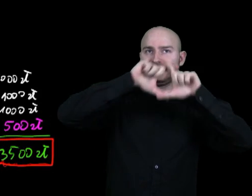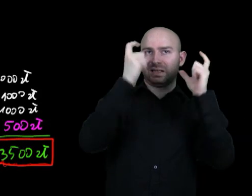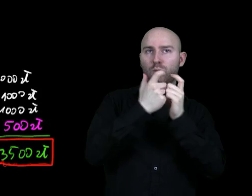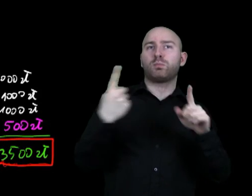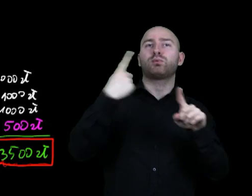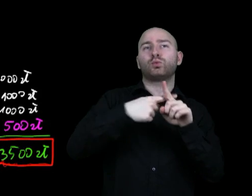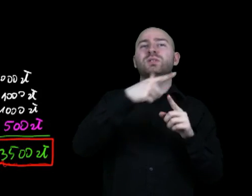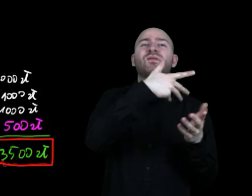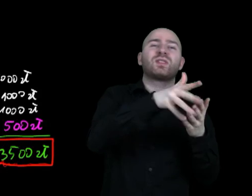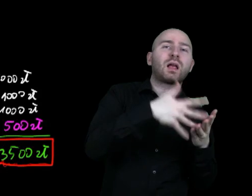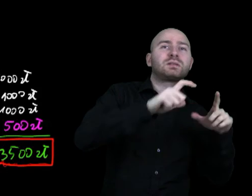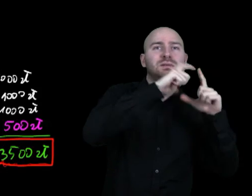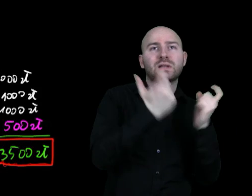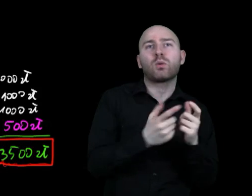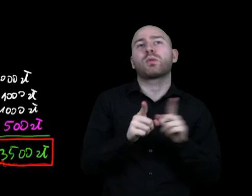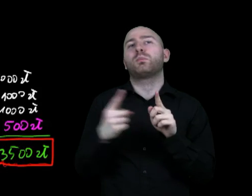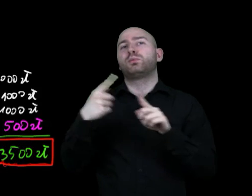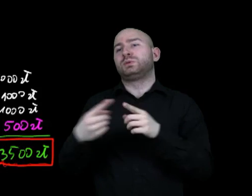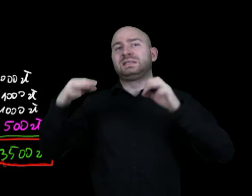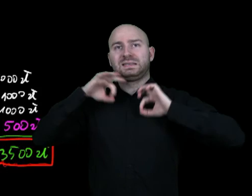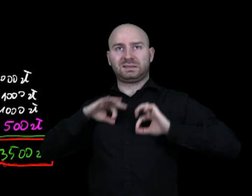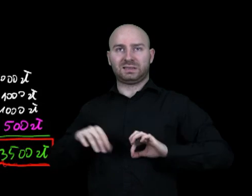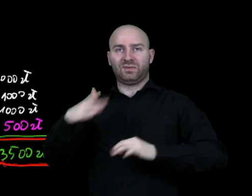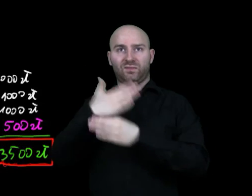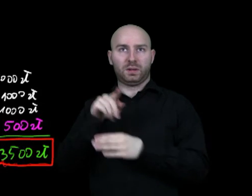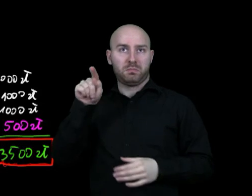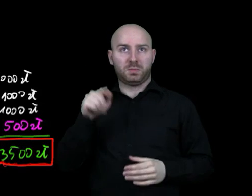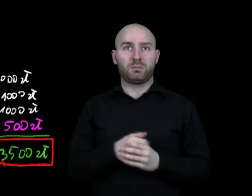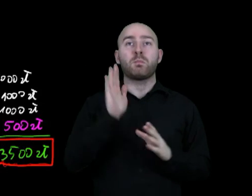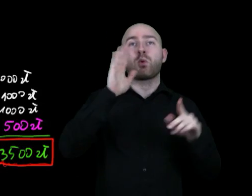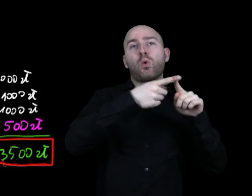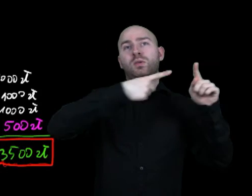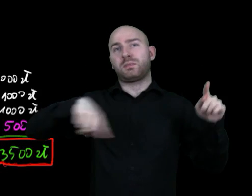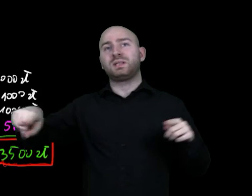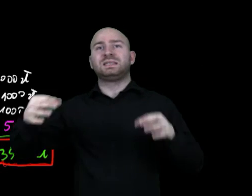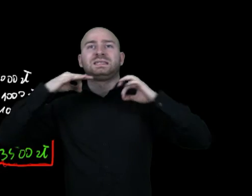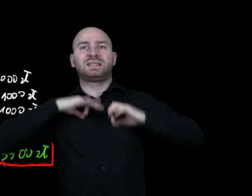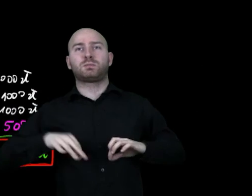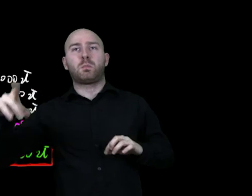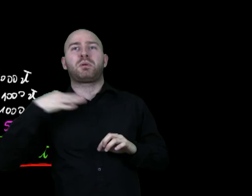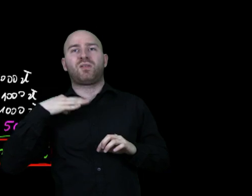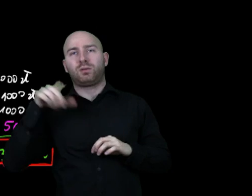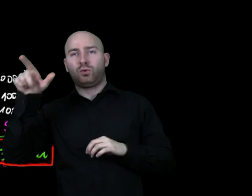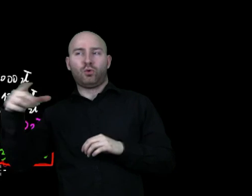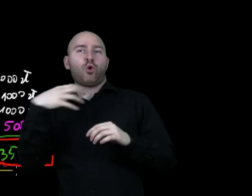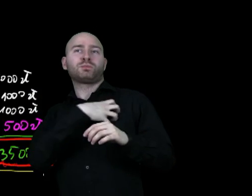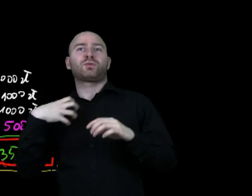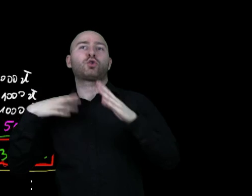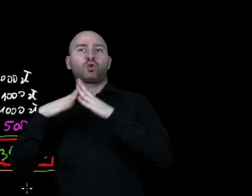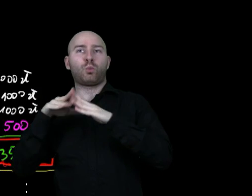wydatki całkowite plus zysk firmy. A to jest dochód osobisty tego gospodarstwa domowego.